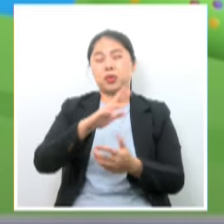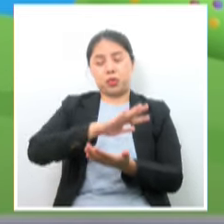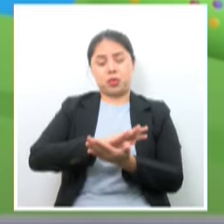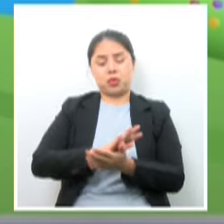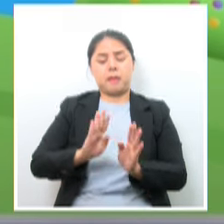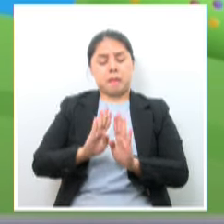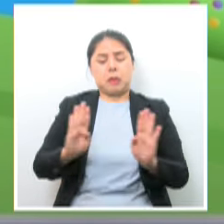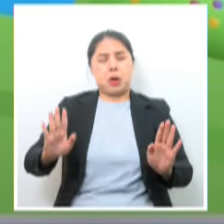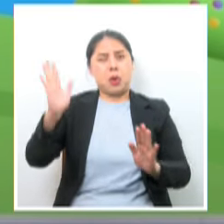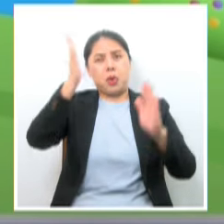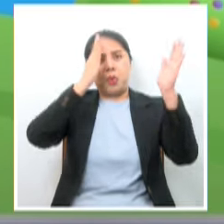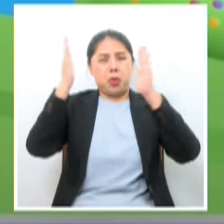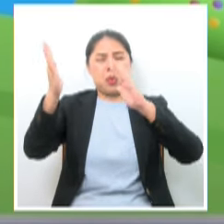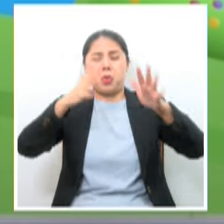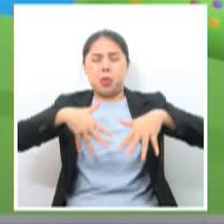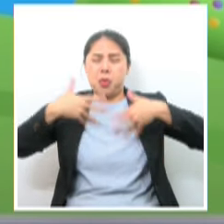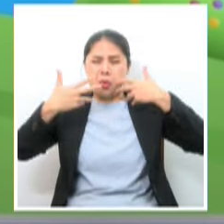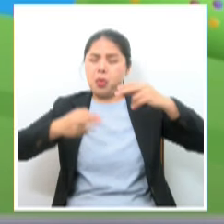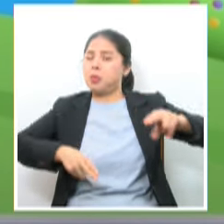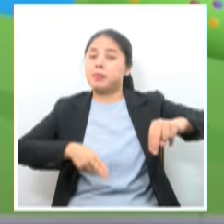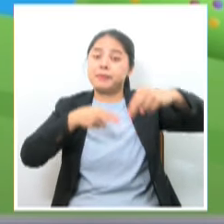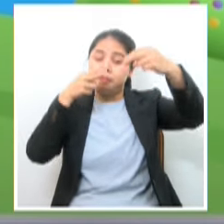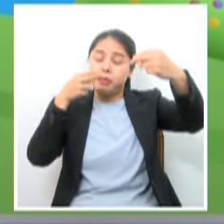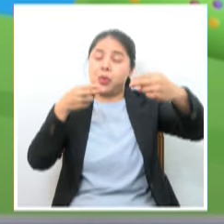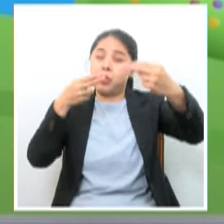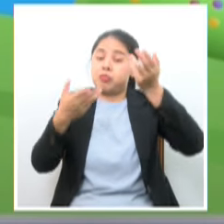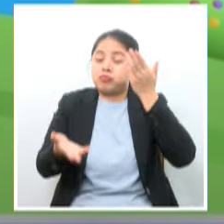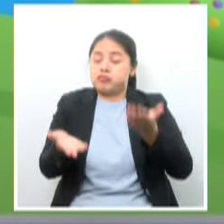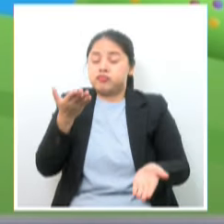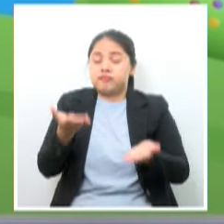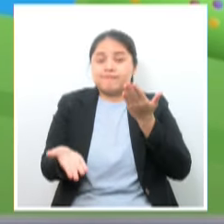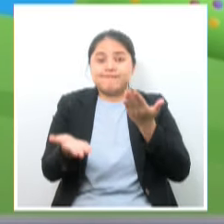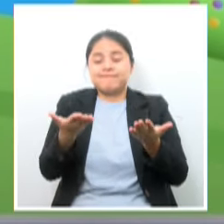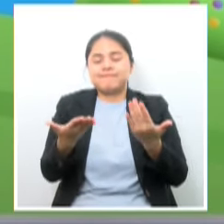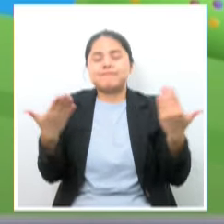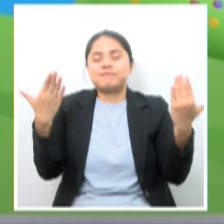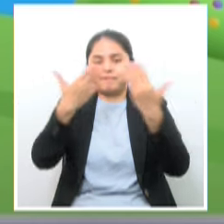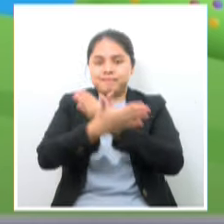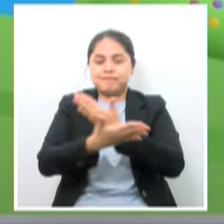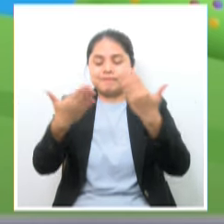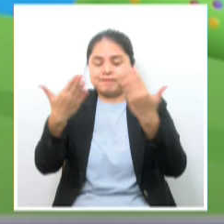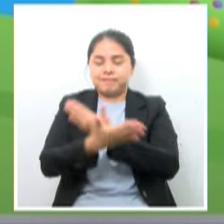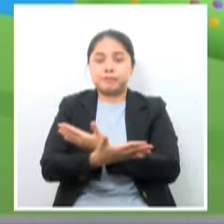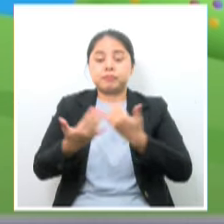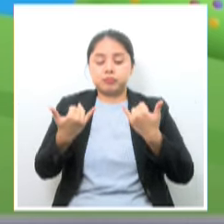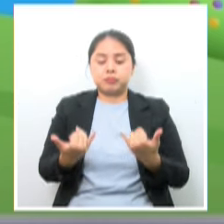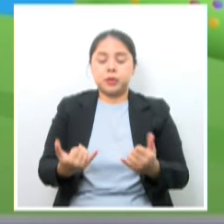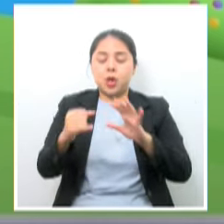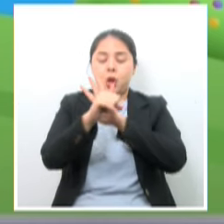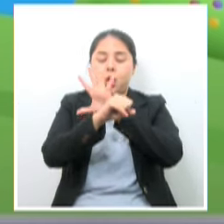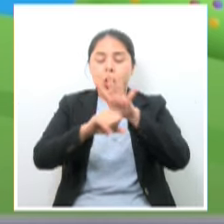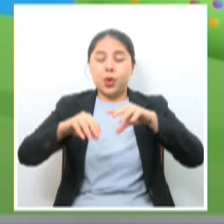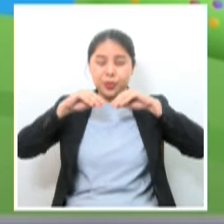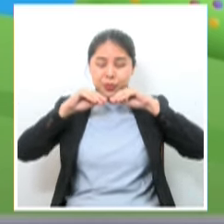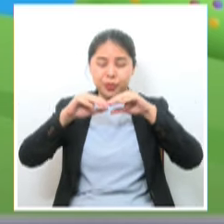ก็อาจจะต้องปรับรูปแบบเป็นออนไลน์หรือเรียนในรูปแบบอื่นเข้ามาแทนนะครับเรื่องของโควิด-19 ตอนนี้จากกระทรวงสาธารณสุขแจ้งว่